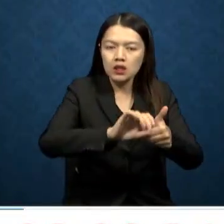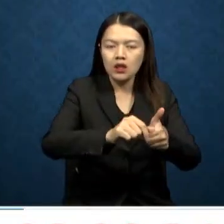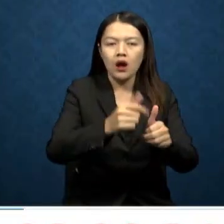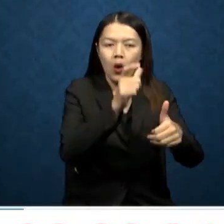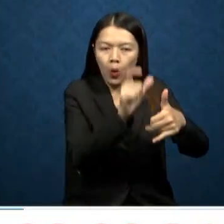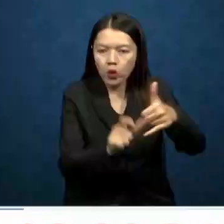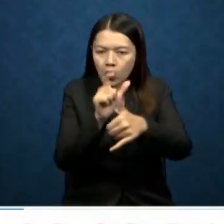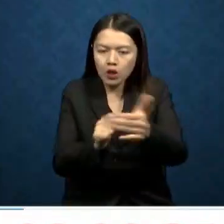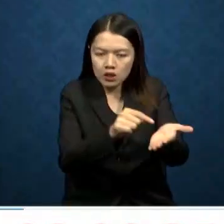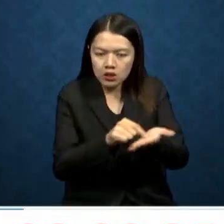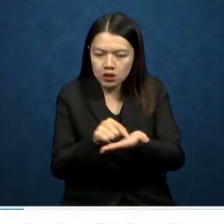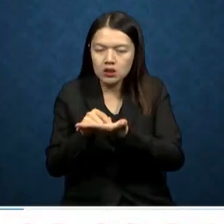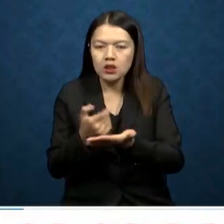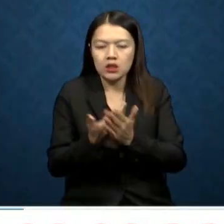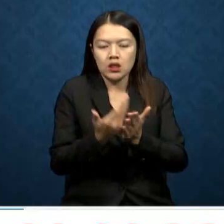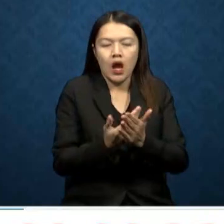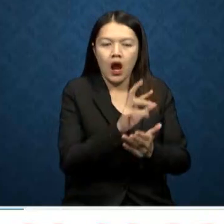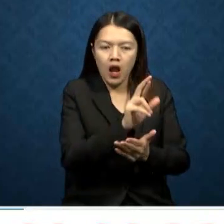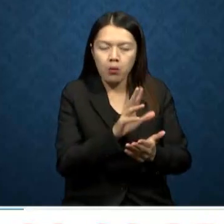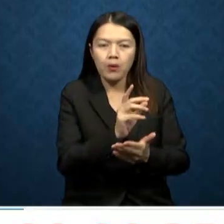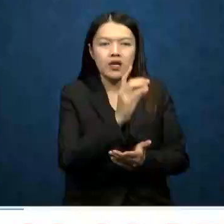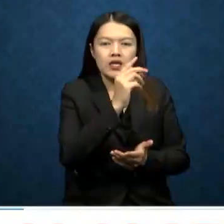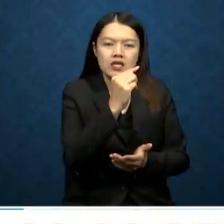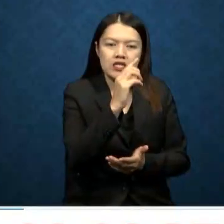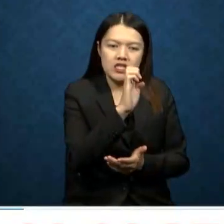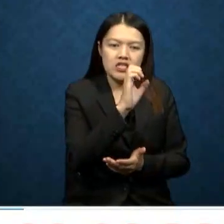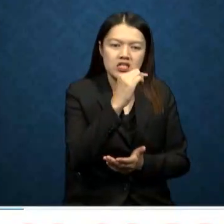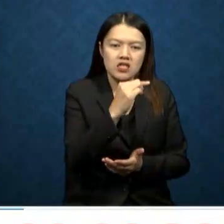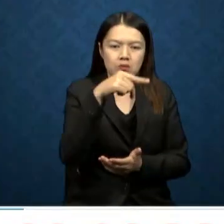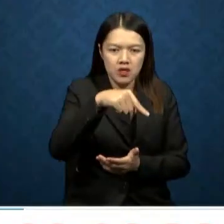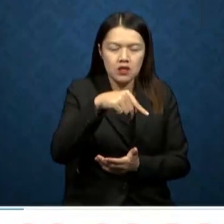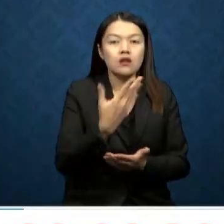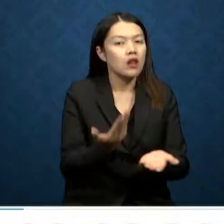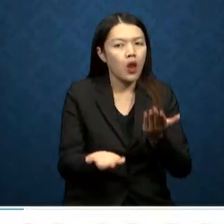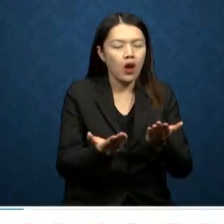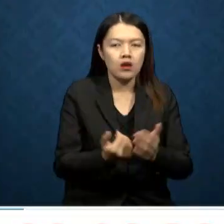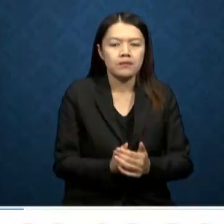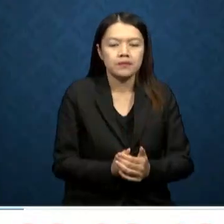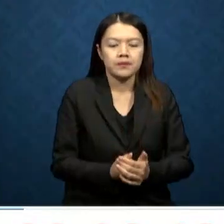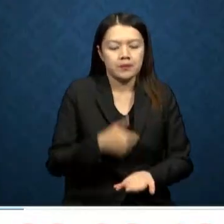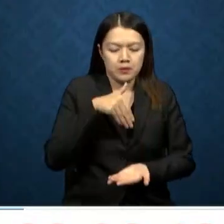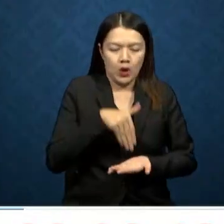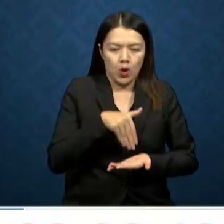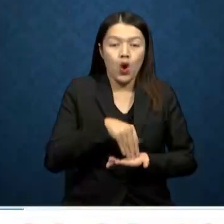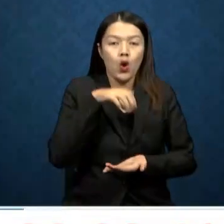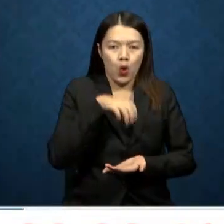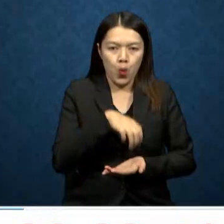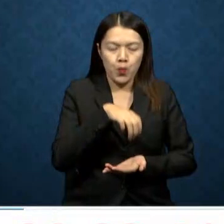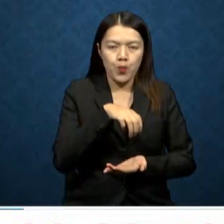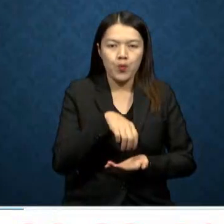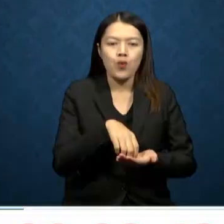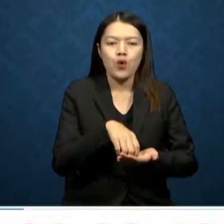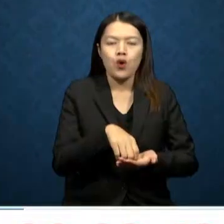รานได้เสนอราคาในระบบ egpเป็นต้นซึ่งกรมบัญชีกลางได้นำเทคโนโลยี